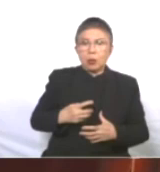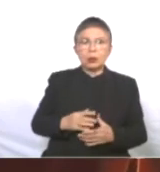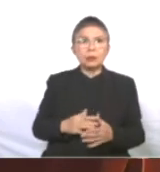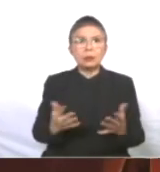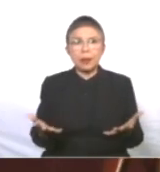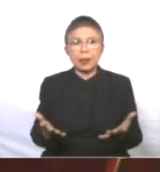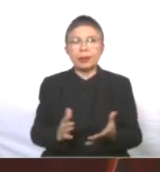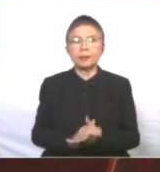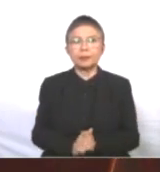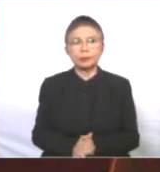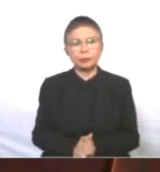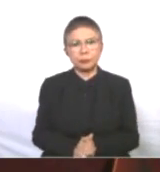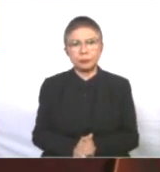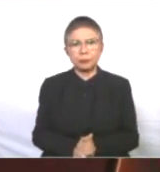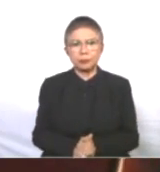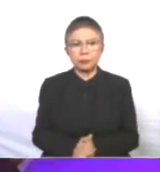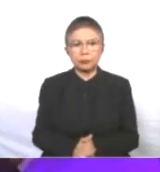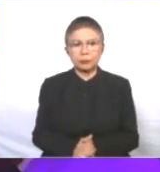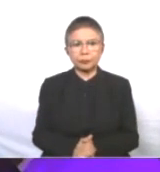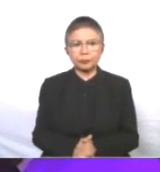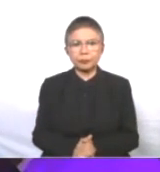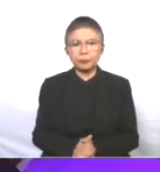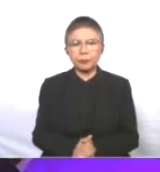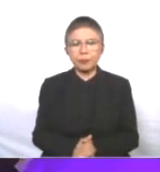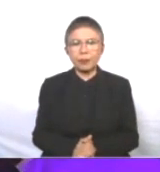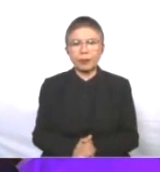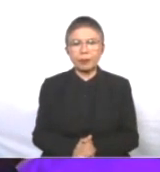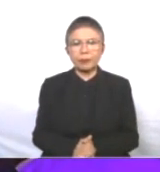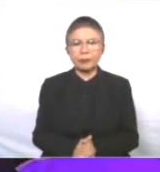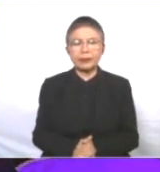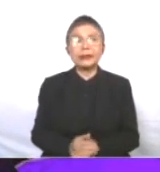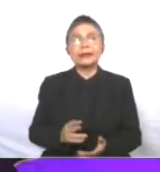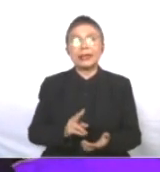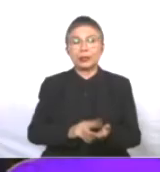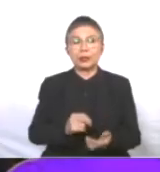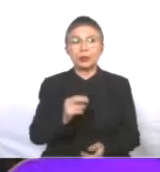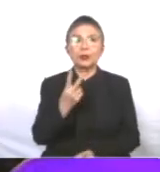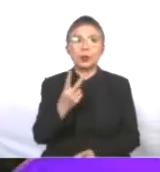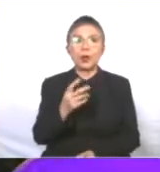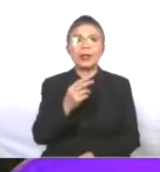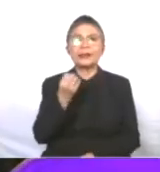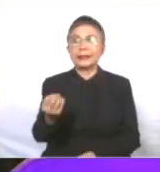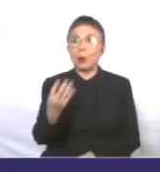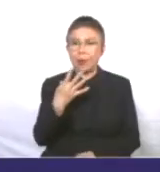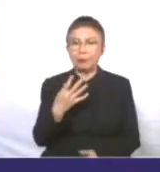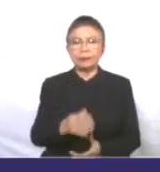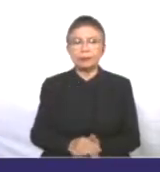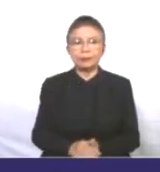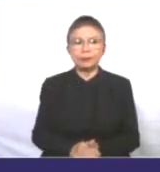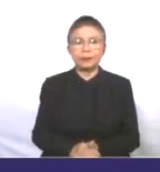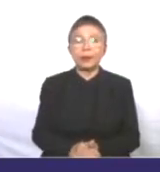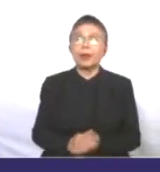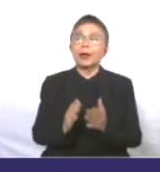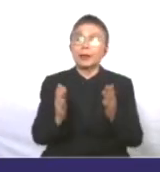Assalamualaikum warahmatullahi wabarakatuh. Waalaikumsalam warahmatullahi. Silakan cawapres nomor urut 2 untuk menjawab, waktu Anda 2 menit. Prof